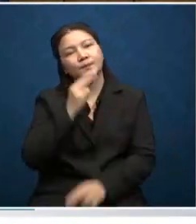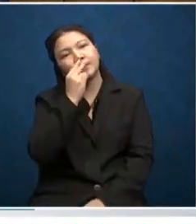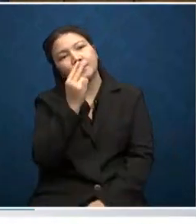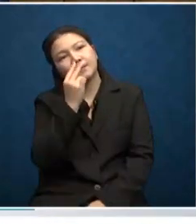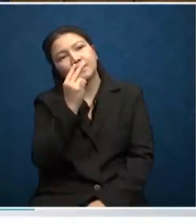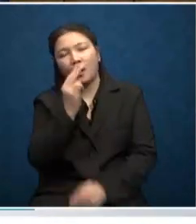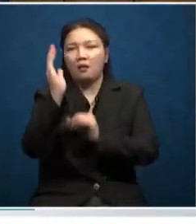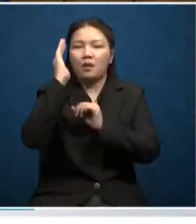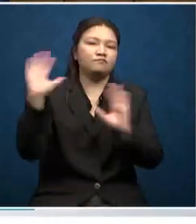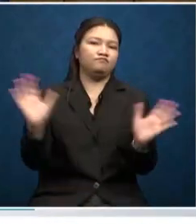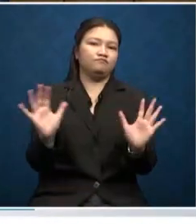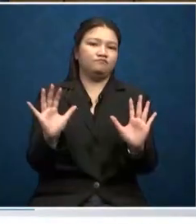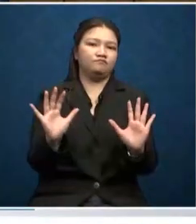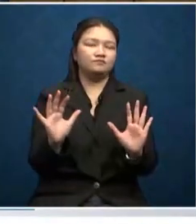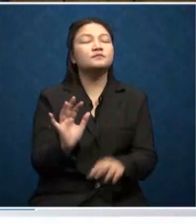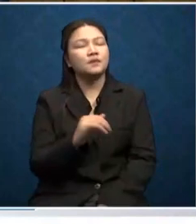ร่วม